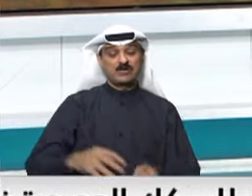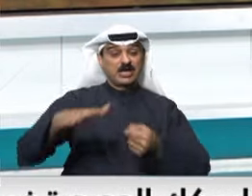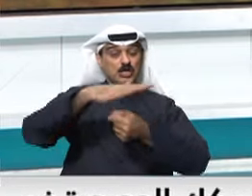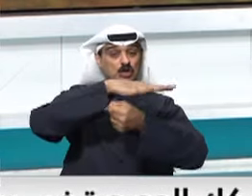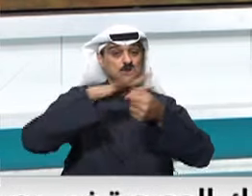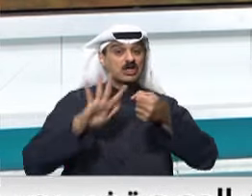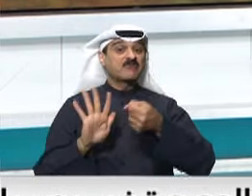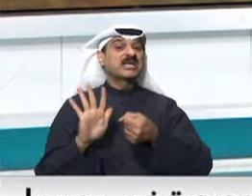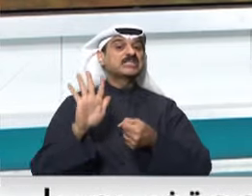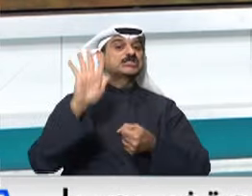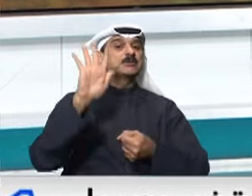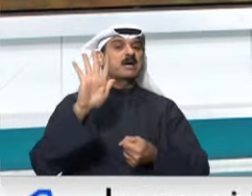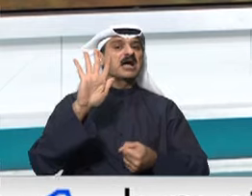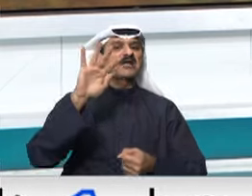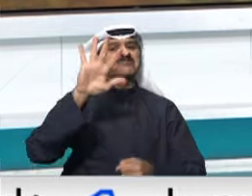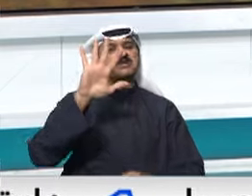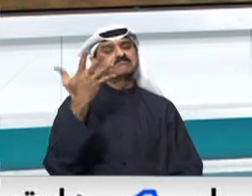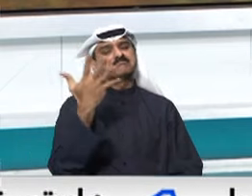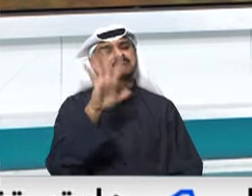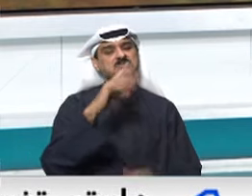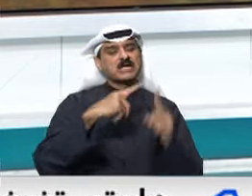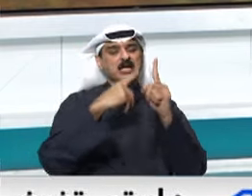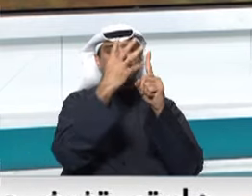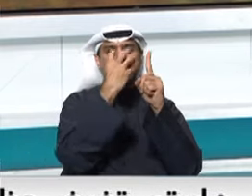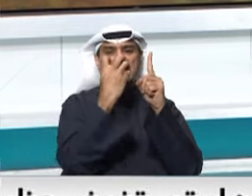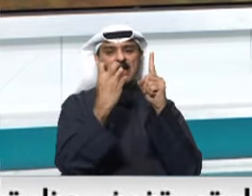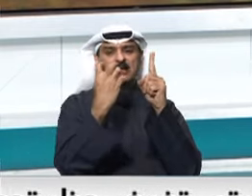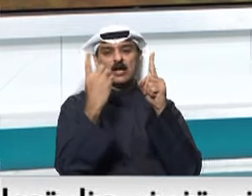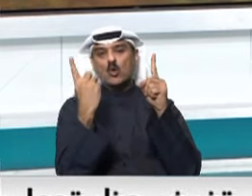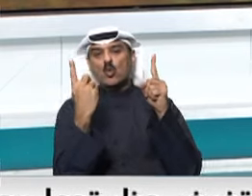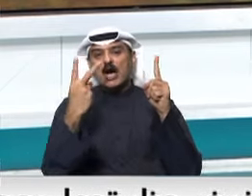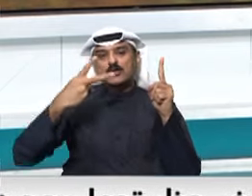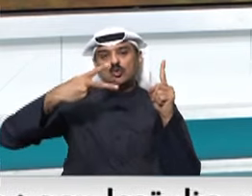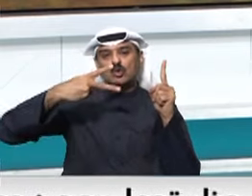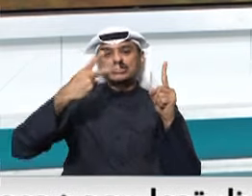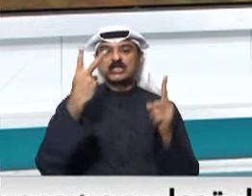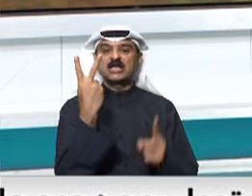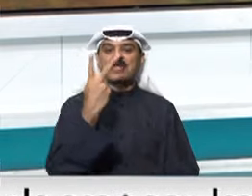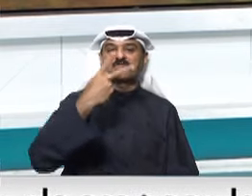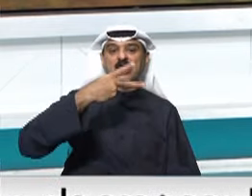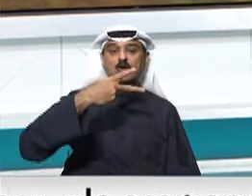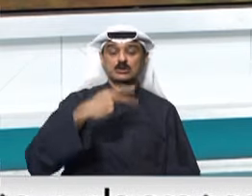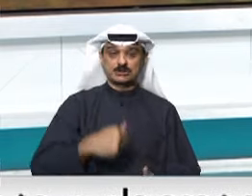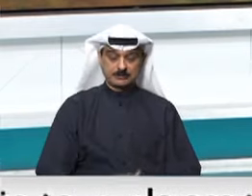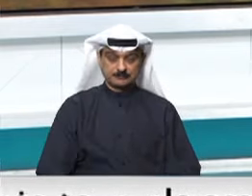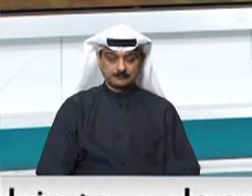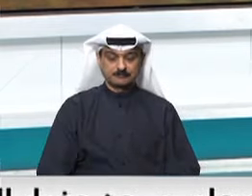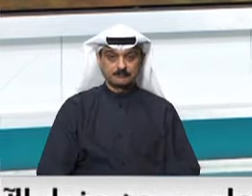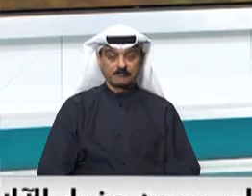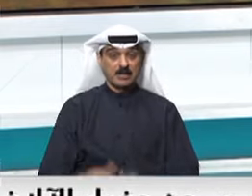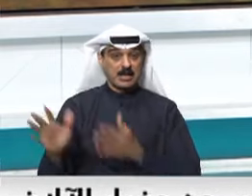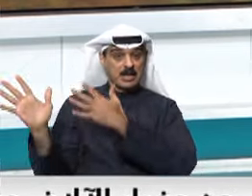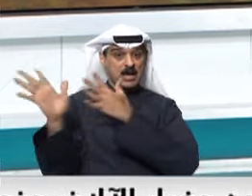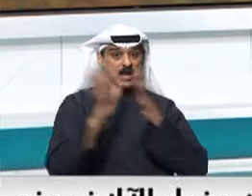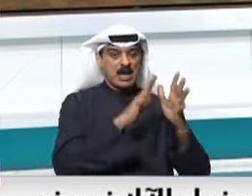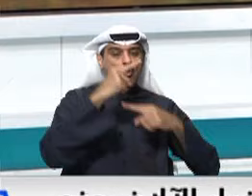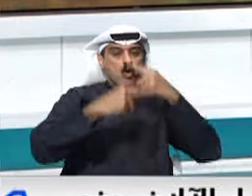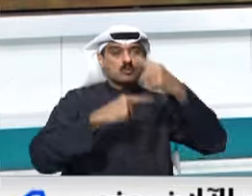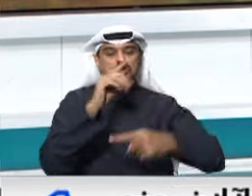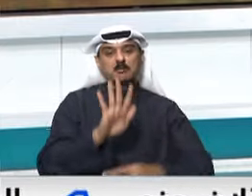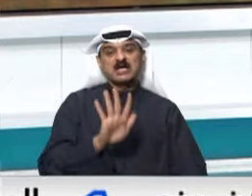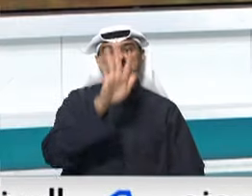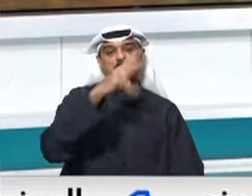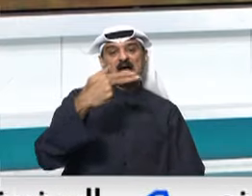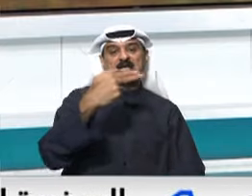وجزر الشماليه درجات الحراره تتراوح ما بين ال 21 وال 22 درجه مئويه الهواء راح يستمر ويانا شمالي غربي